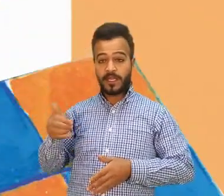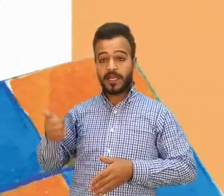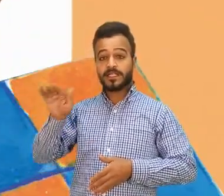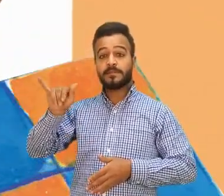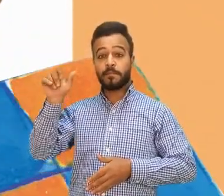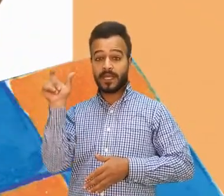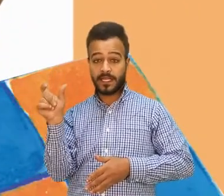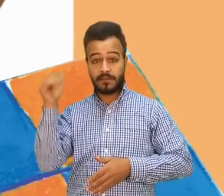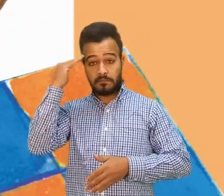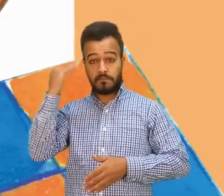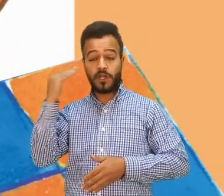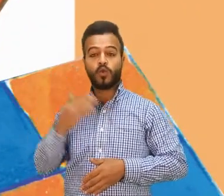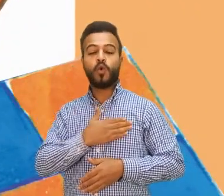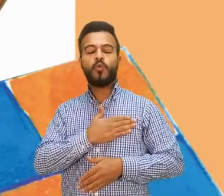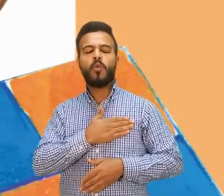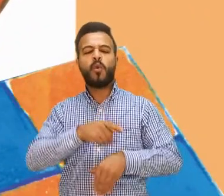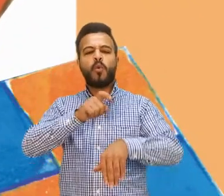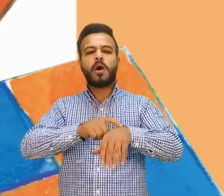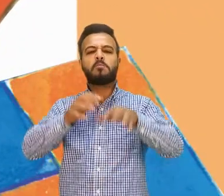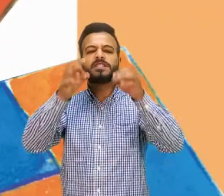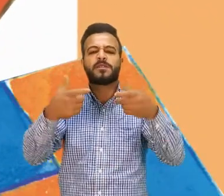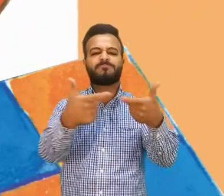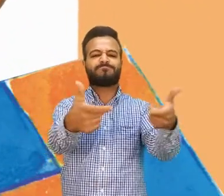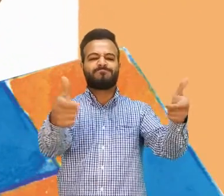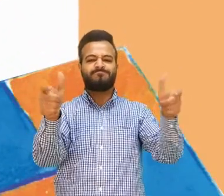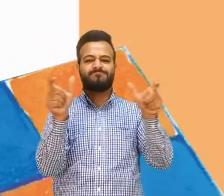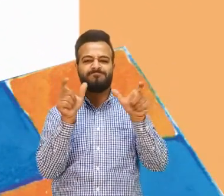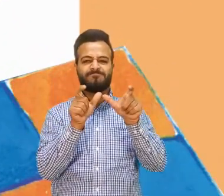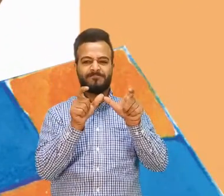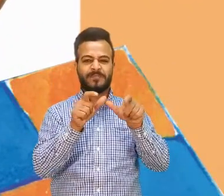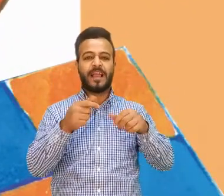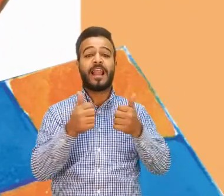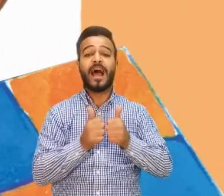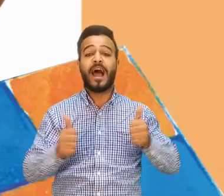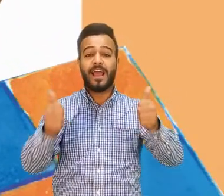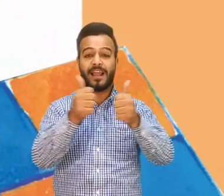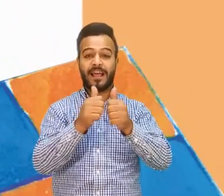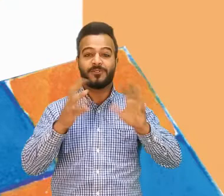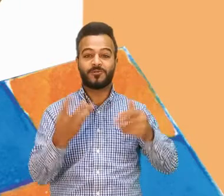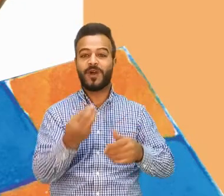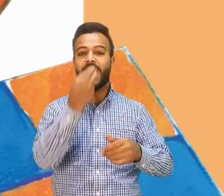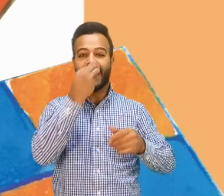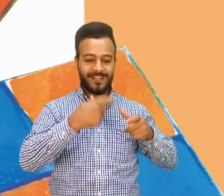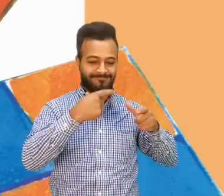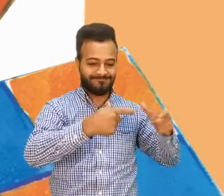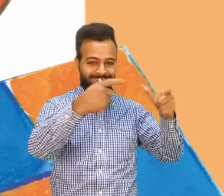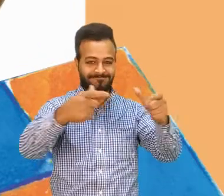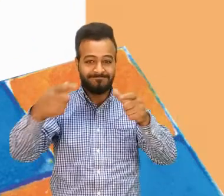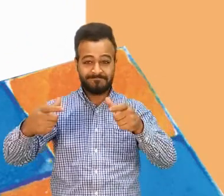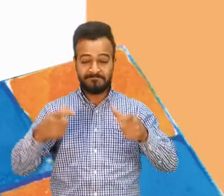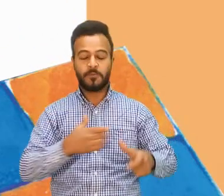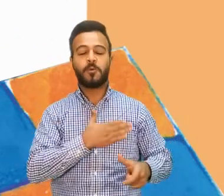ياسمين تحب الساعة التي تجتمع فيها العائلة حول مائدة الطعام،